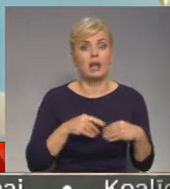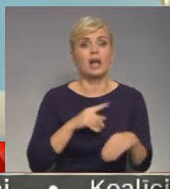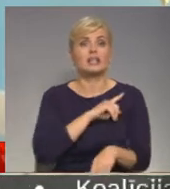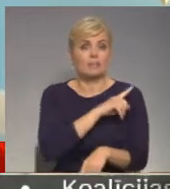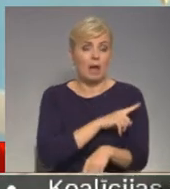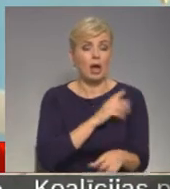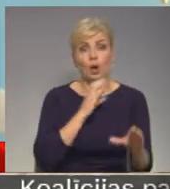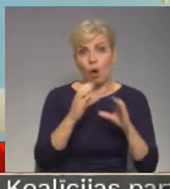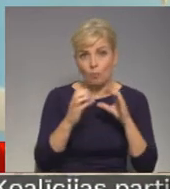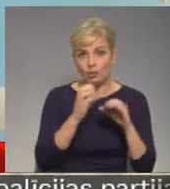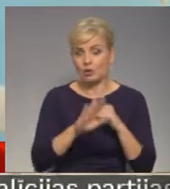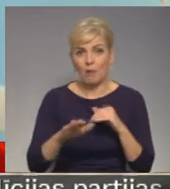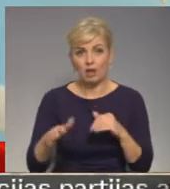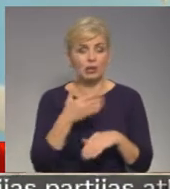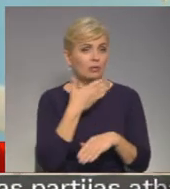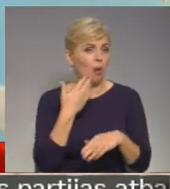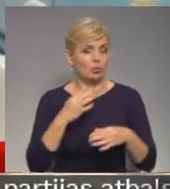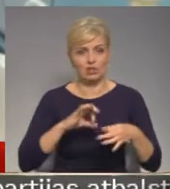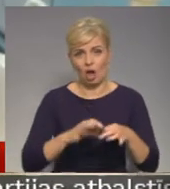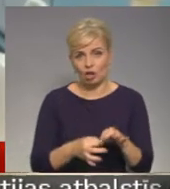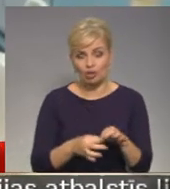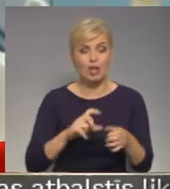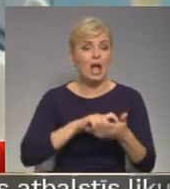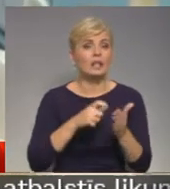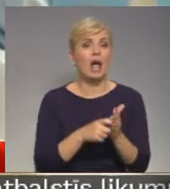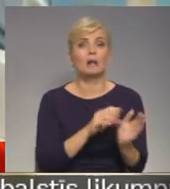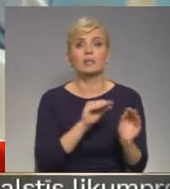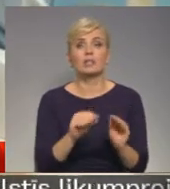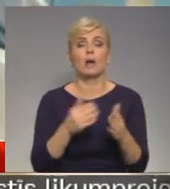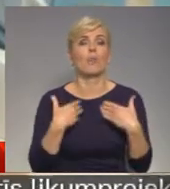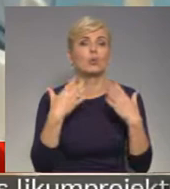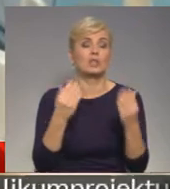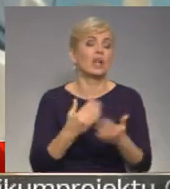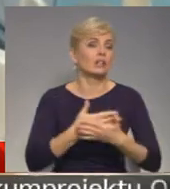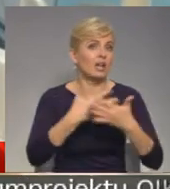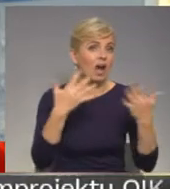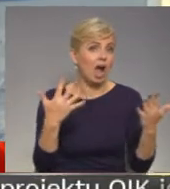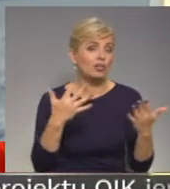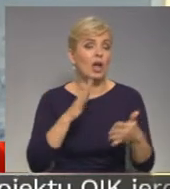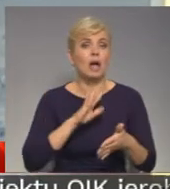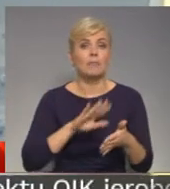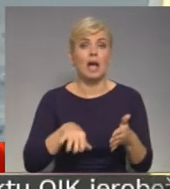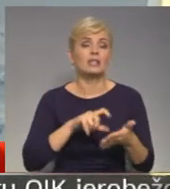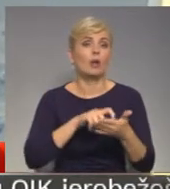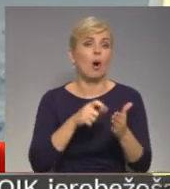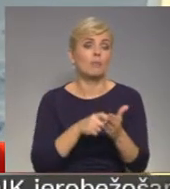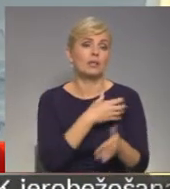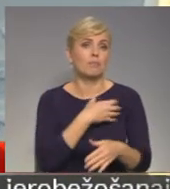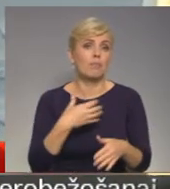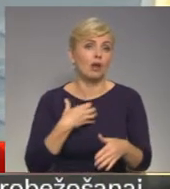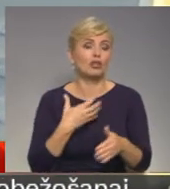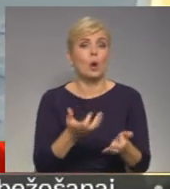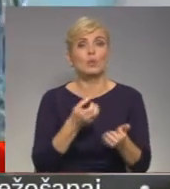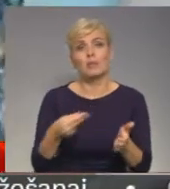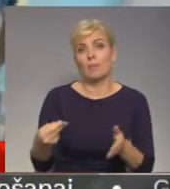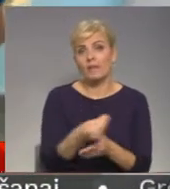spēja komunicēt, tad tas arī nav ļoti sarežģīti. Telpas ir iekārtotas mūsdienīgas un gaišas, bez aprīkotā kabineta pašvaldība uzņēmusies